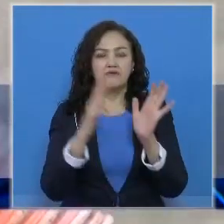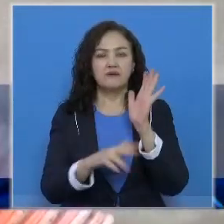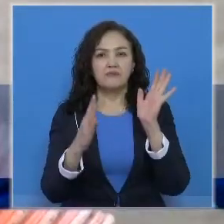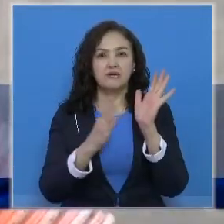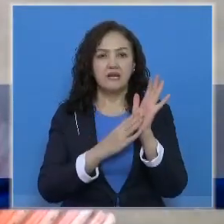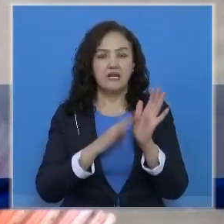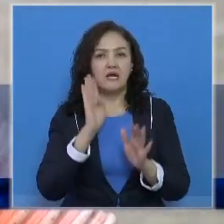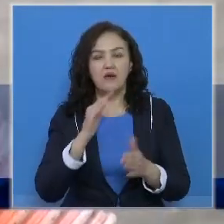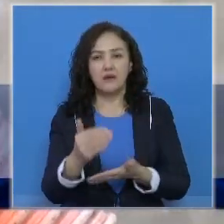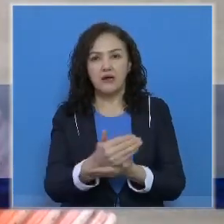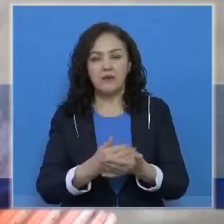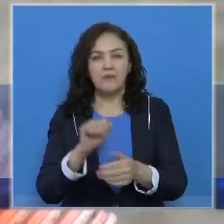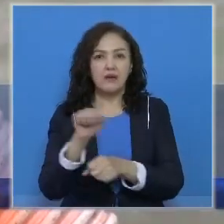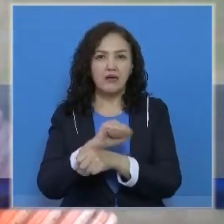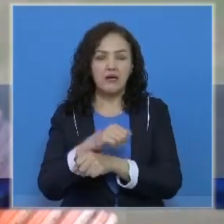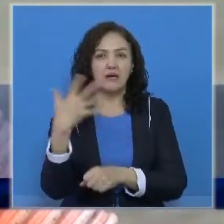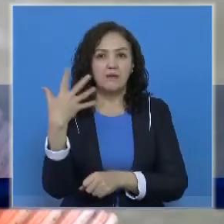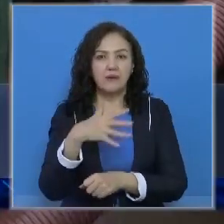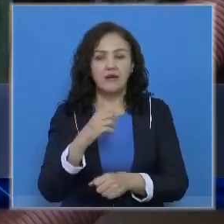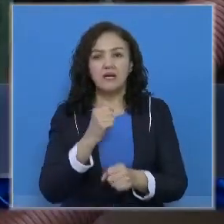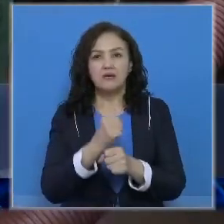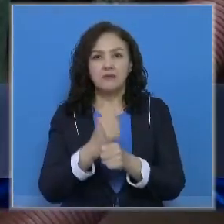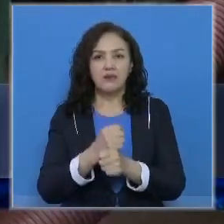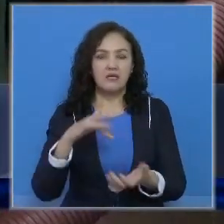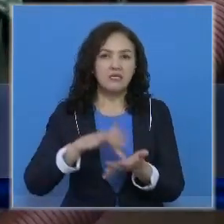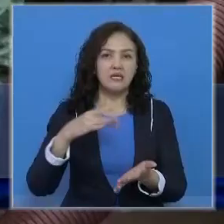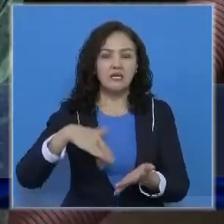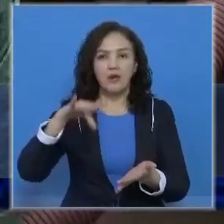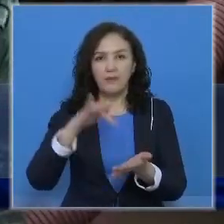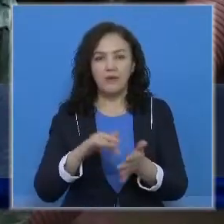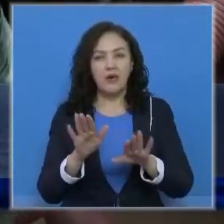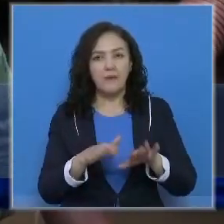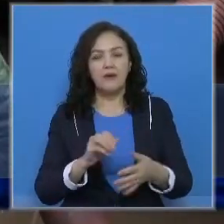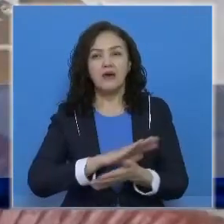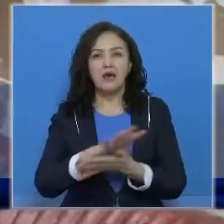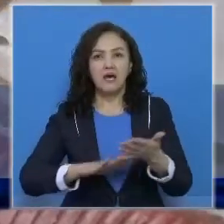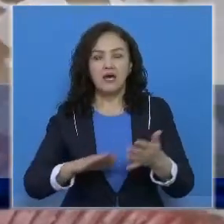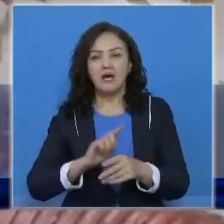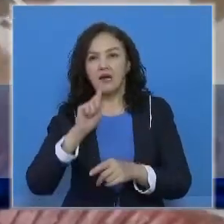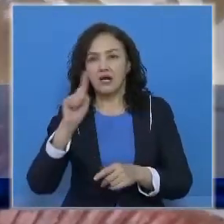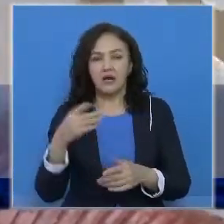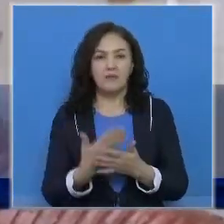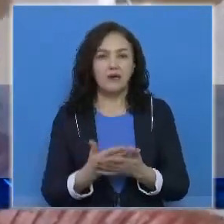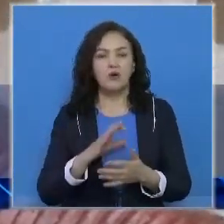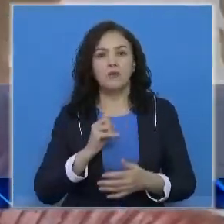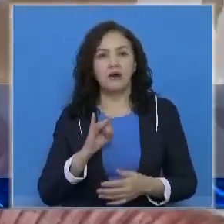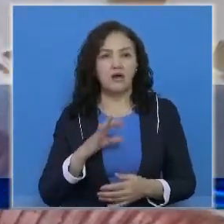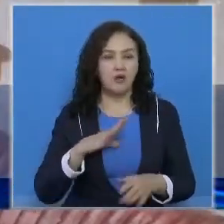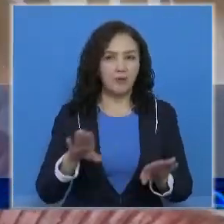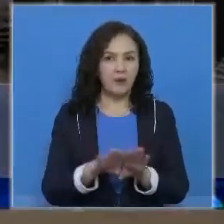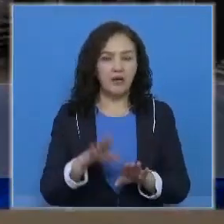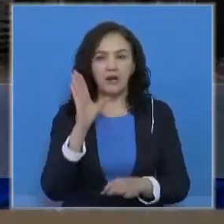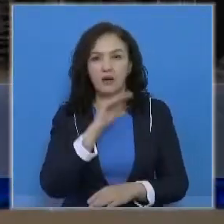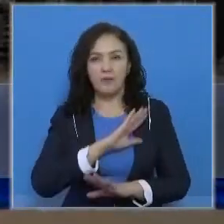89 водозаборных машин. 50 из них ведут работы в центре города, остальные по заявкам на окраинах. Однако коммунальные учреждения